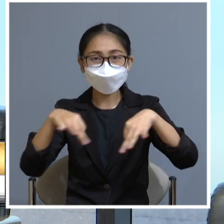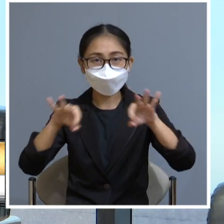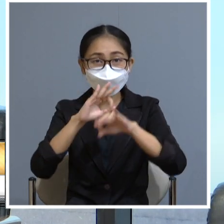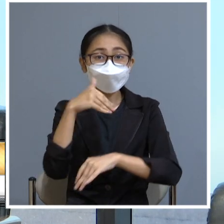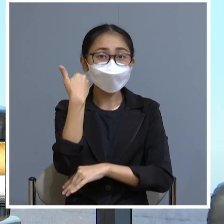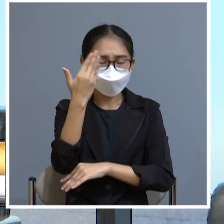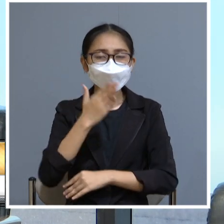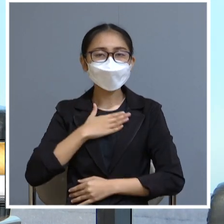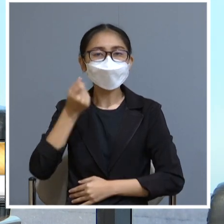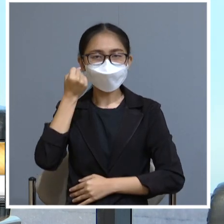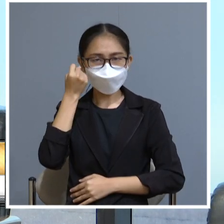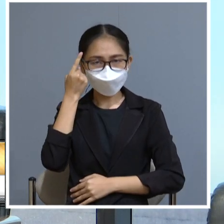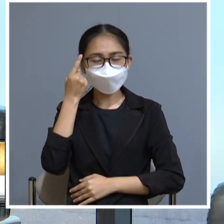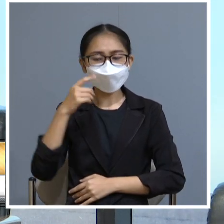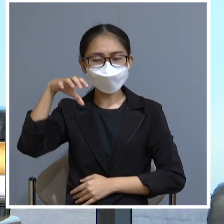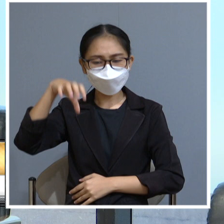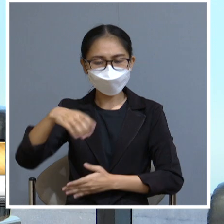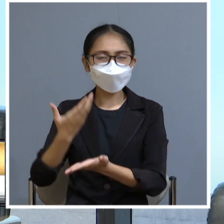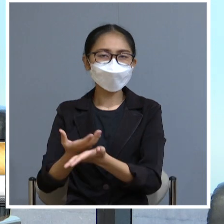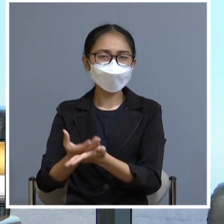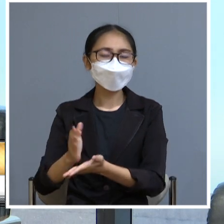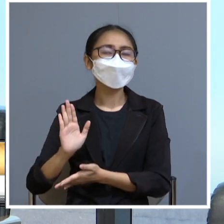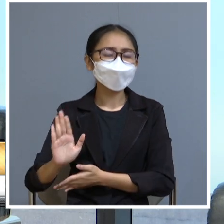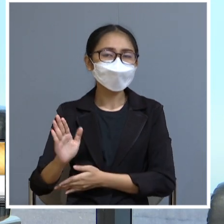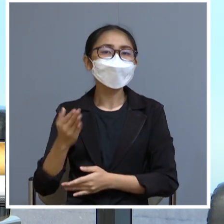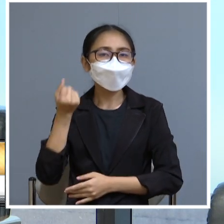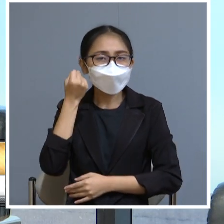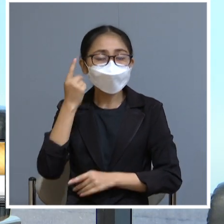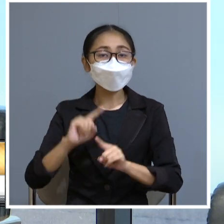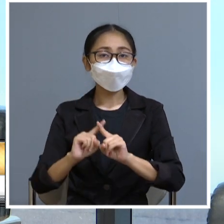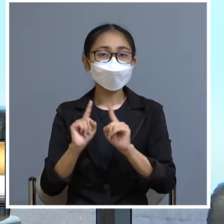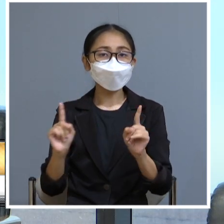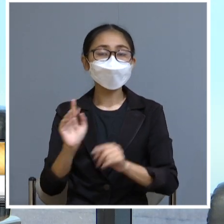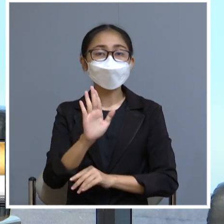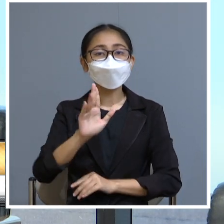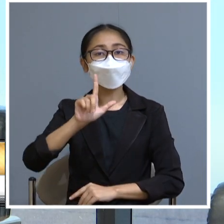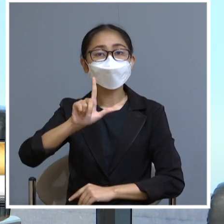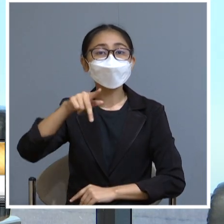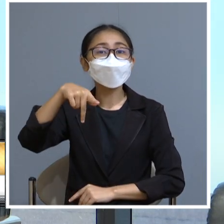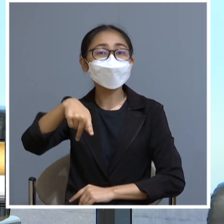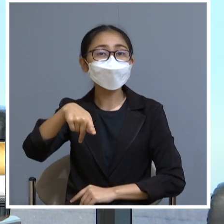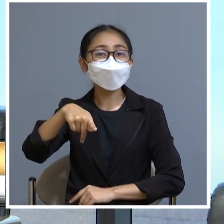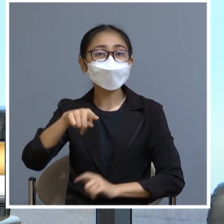ผมเอง กเข้ใจข้ sacredวจำกัของสำนกก it fiery แต่ว่าในกรณี sendo แล